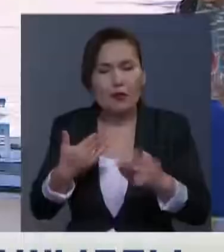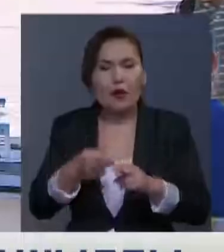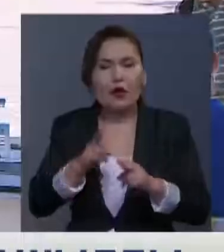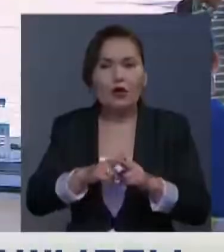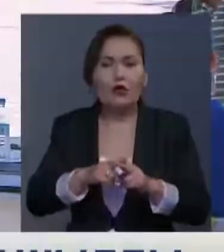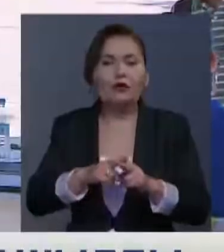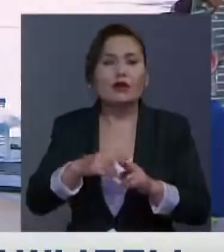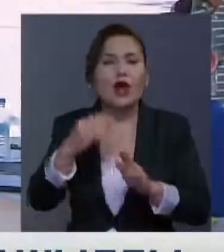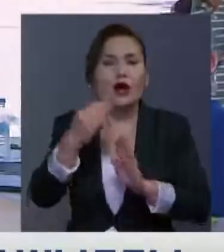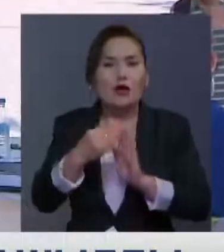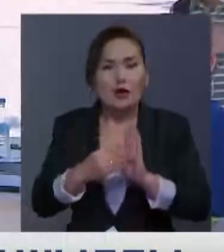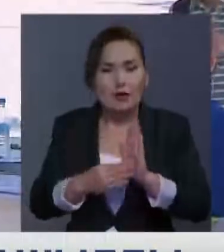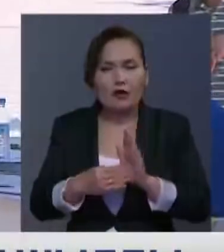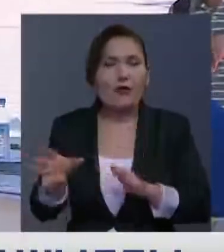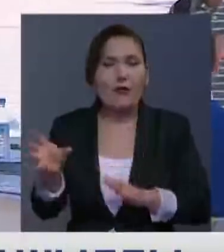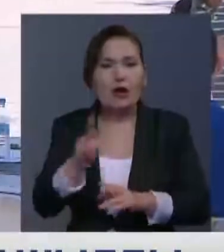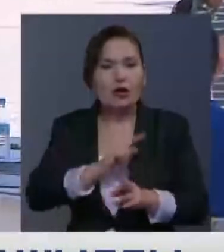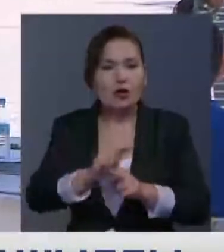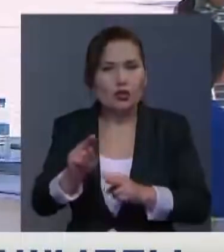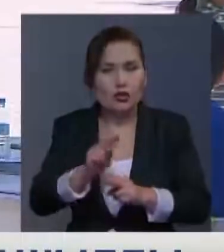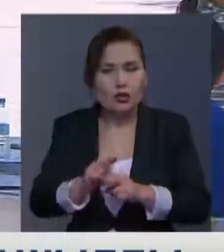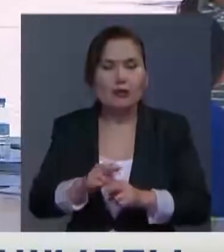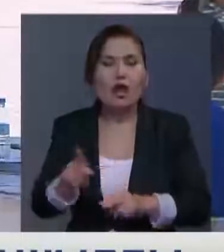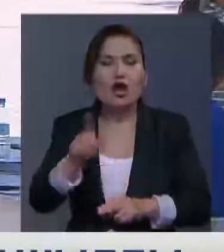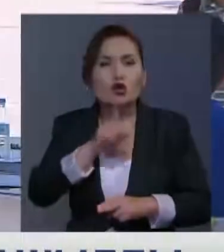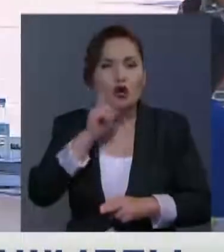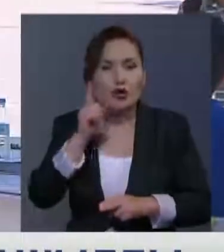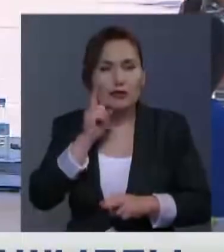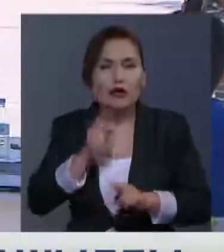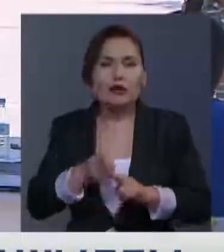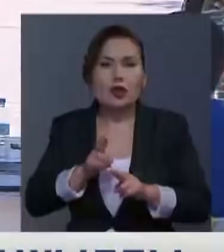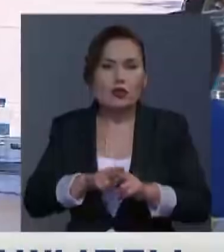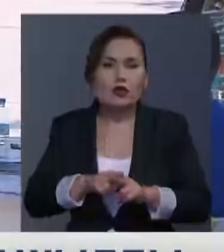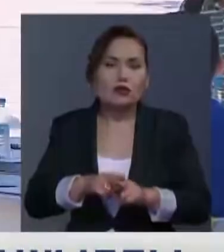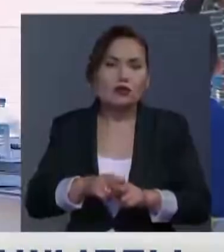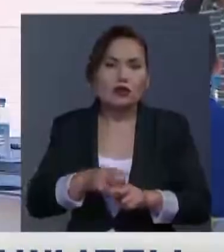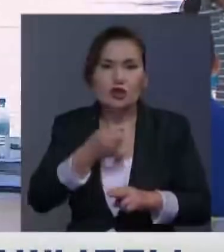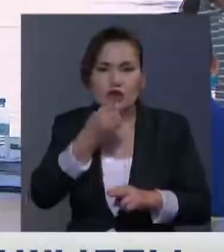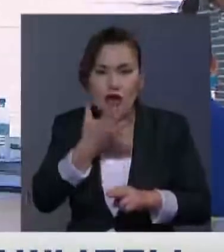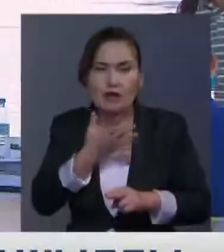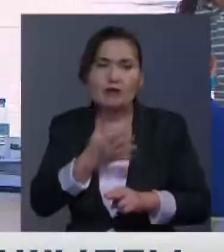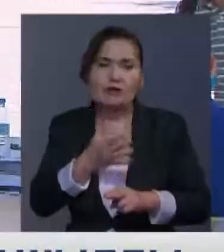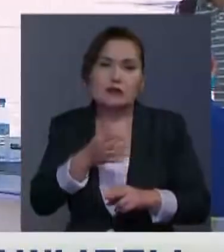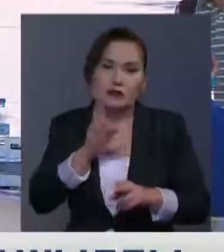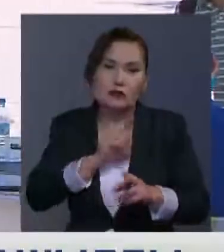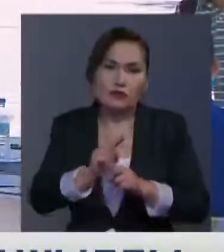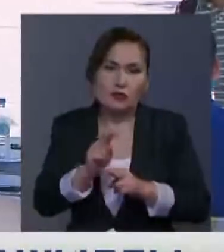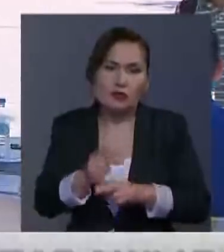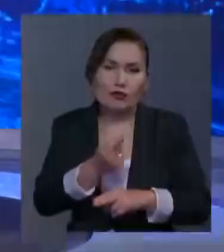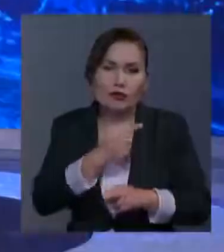дұрыс құрастыра білу, соның барлығын үйретеміз. Яғни бұл жастарға мобильді түрде болғандықтан өте тиімді және керек.